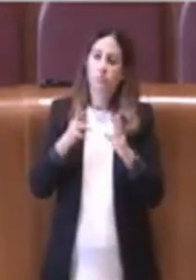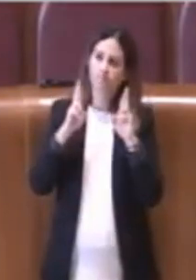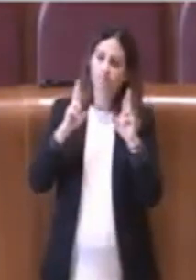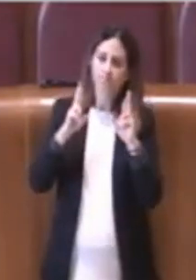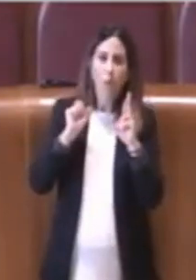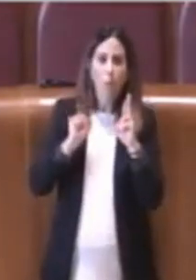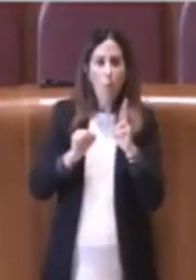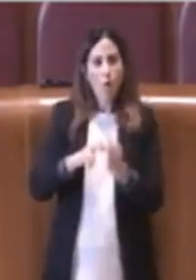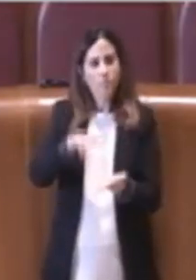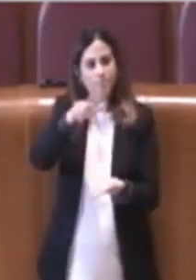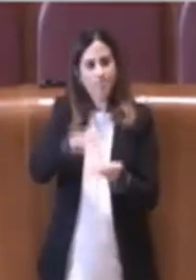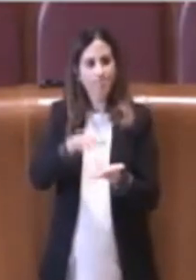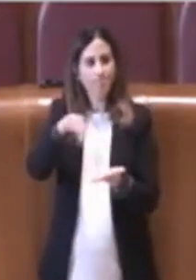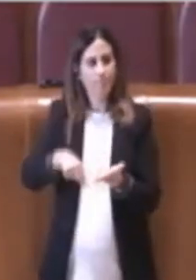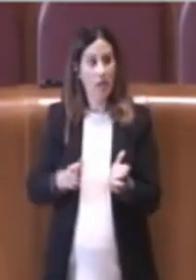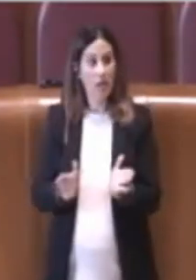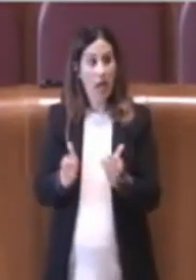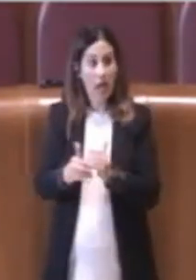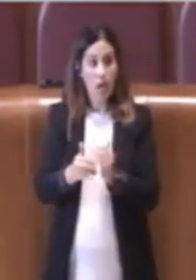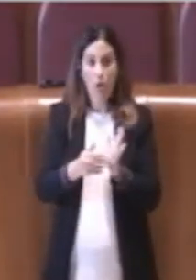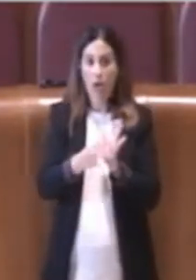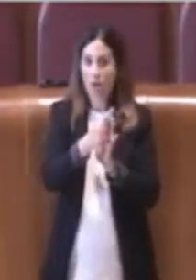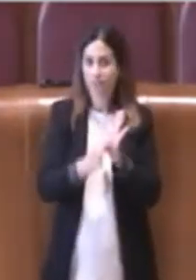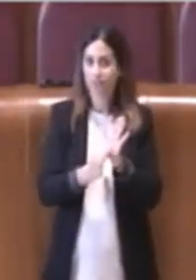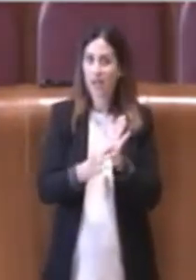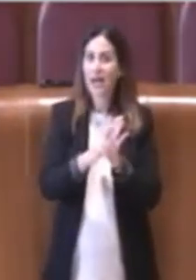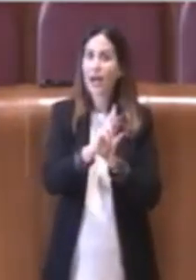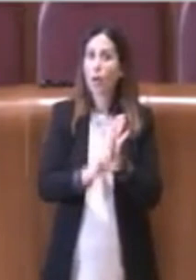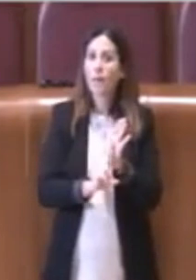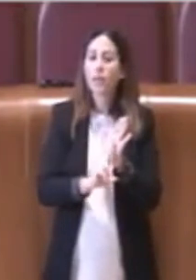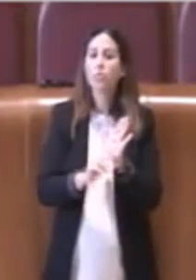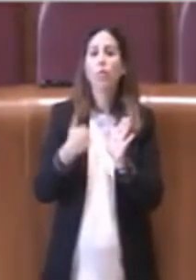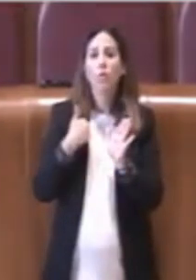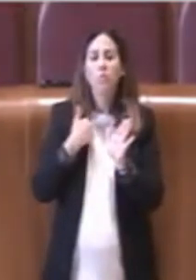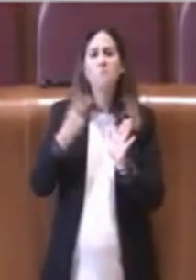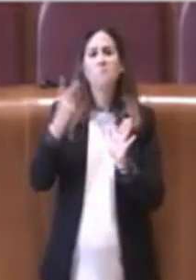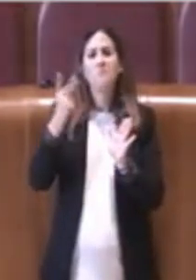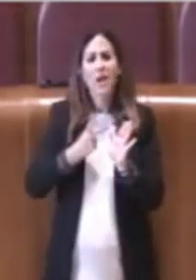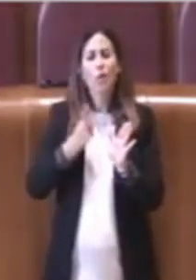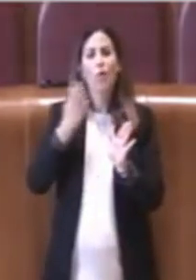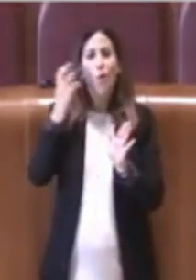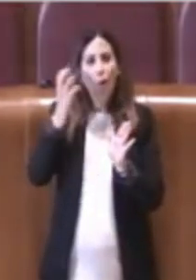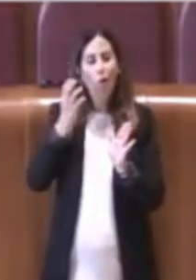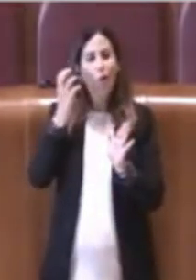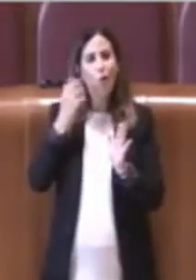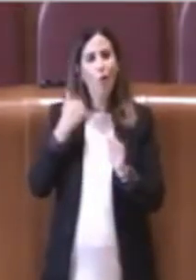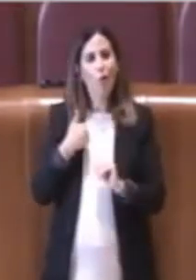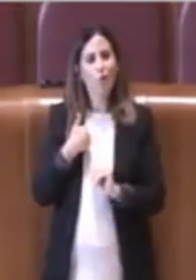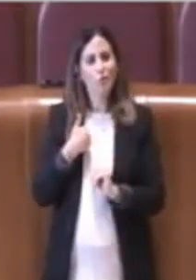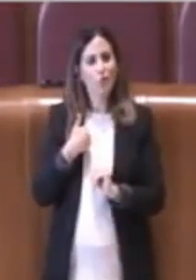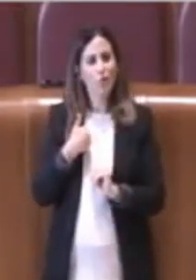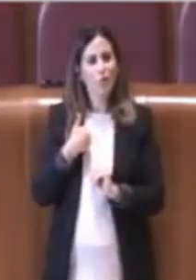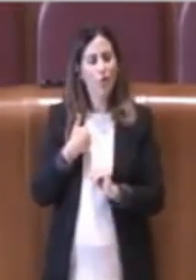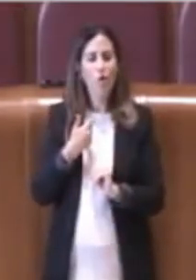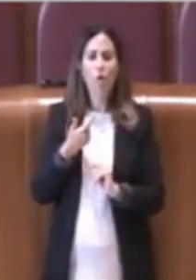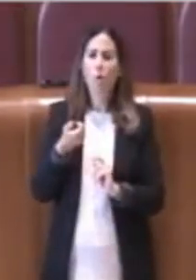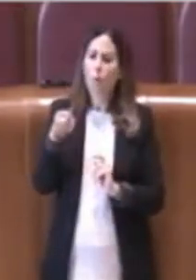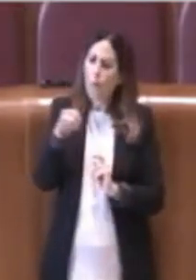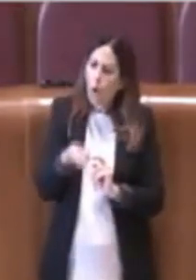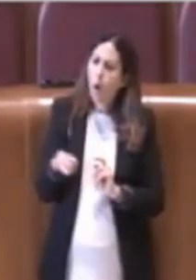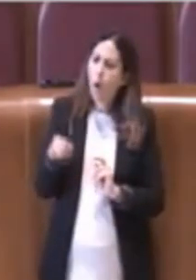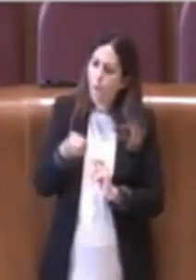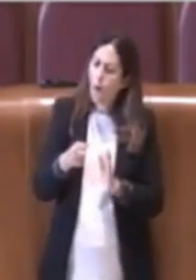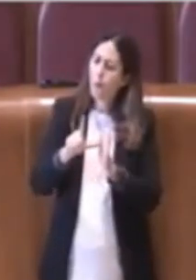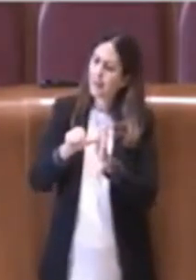per cui io sono sinceramente orgoglioso che un po alla volta piano piano e con grandissima